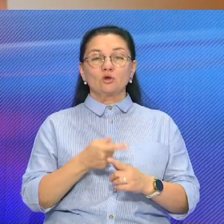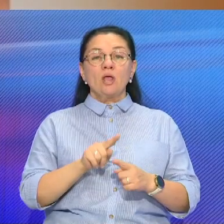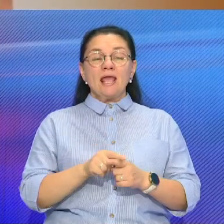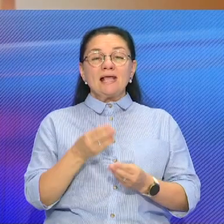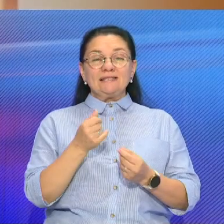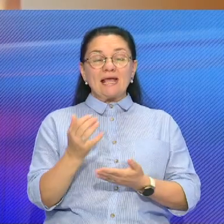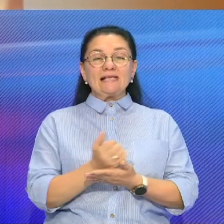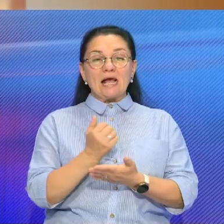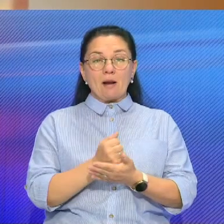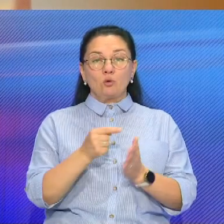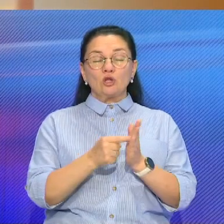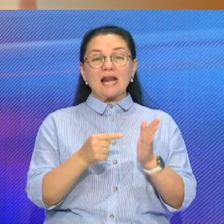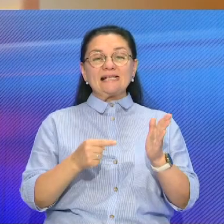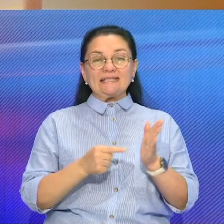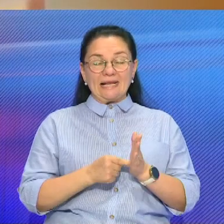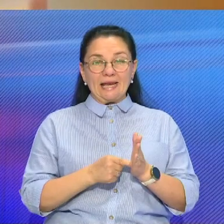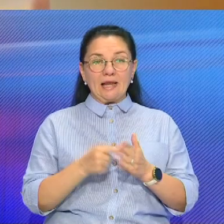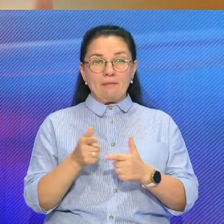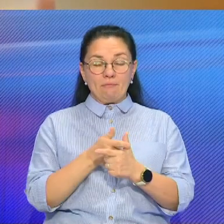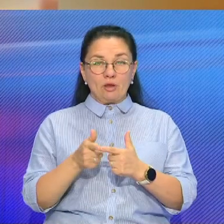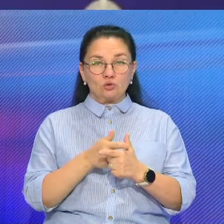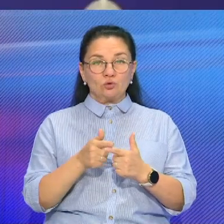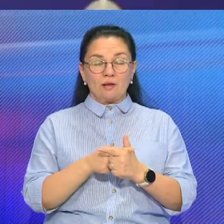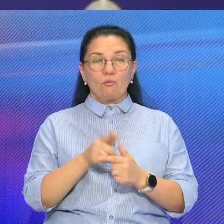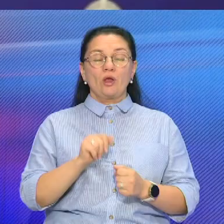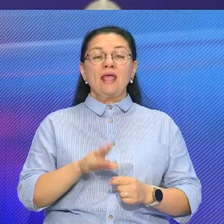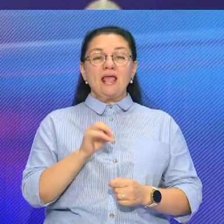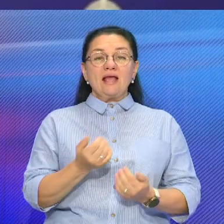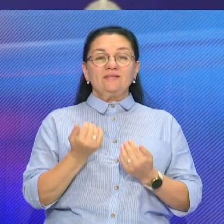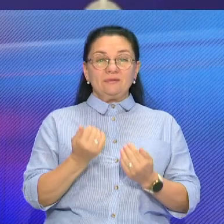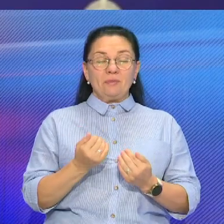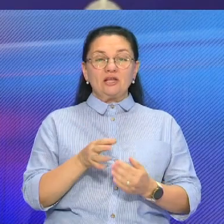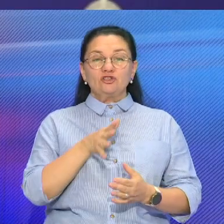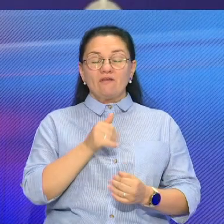разделили между собой, исходя из изначальных договоренностей. В настоящее время